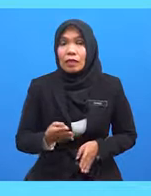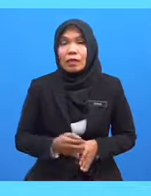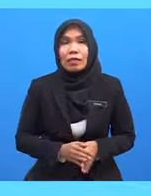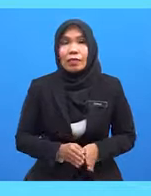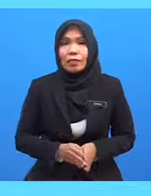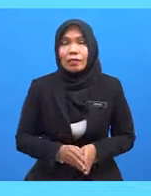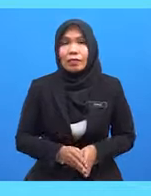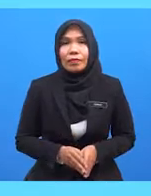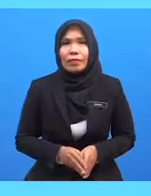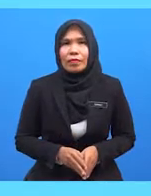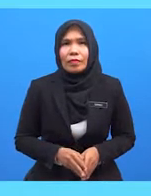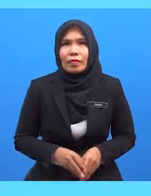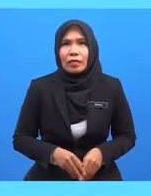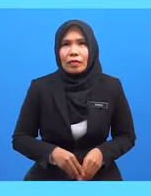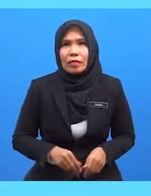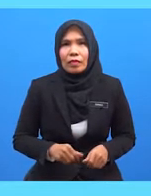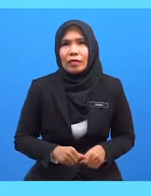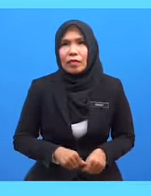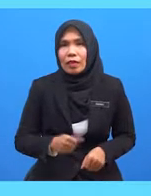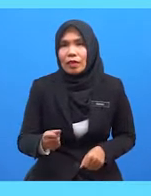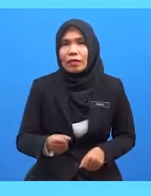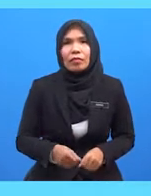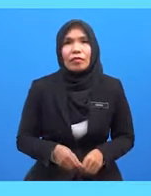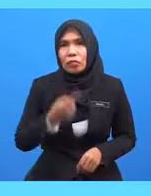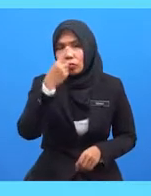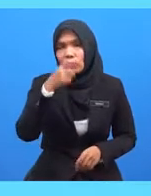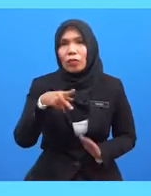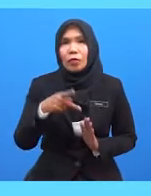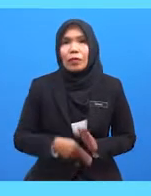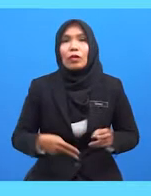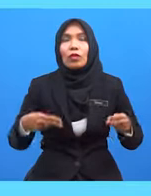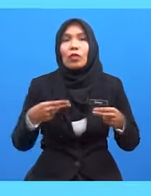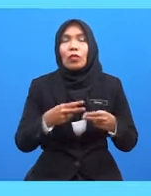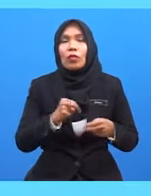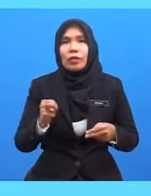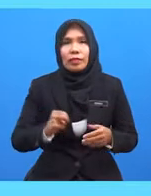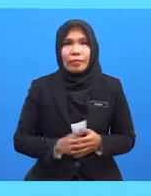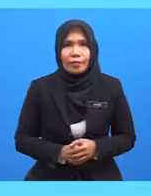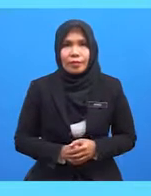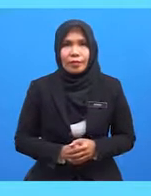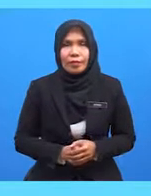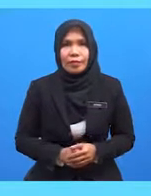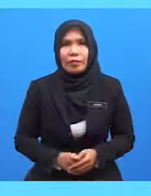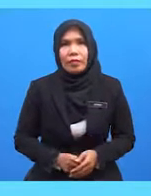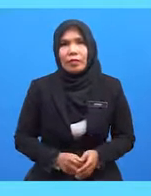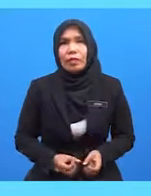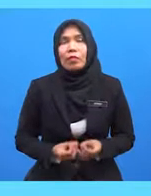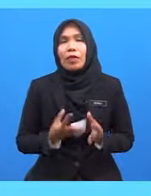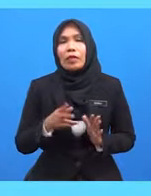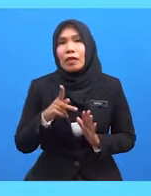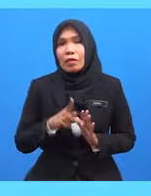mengembangkan Islam. Banyak istilah berhubung agama Islam diambil terus